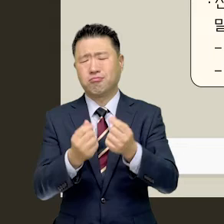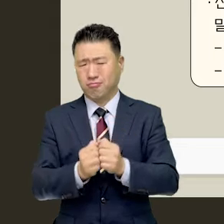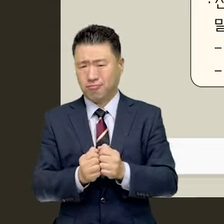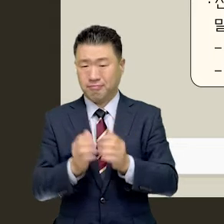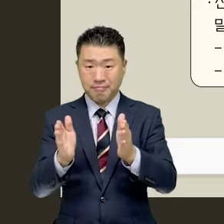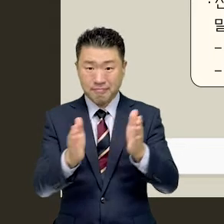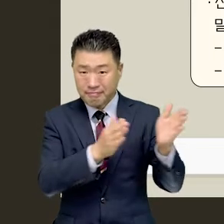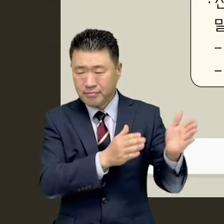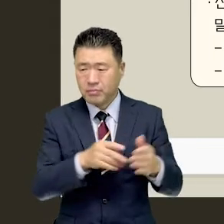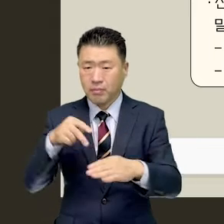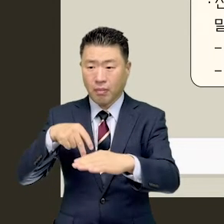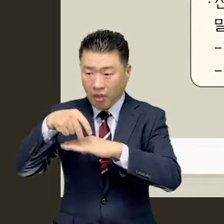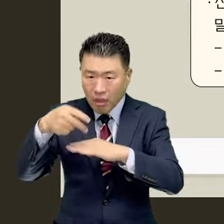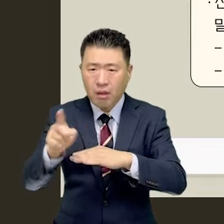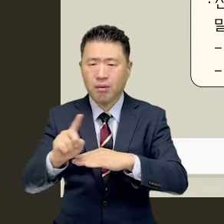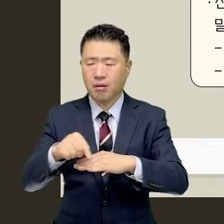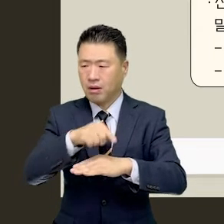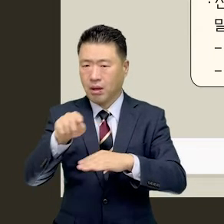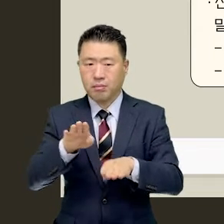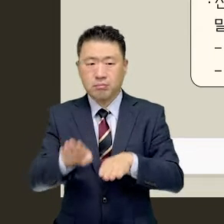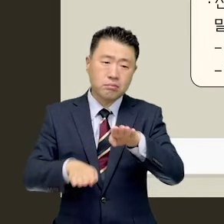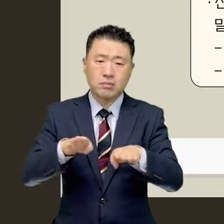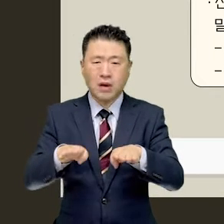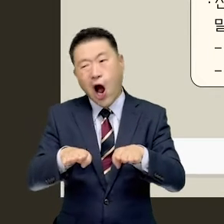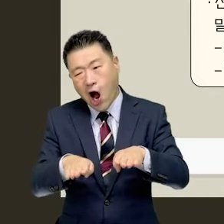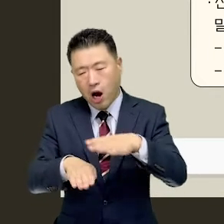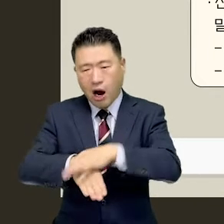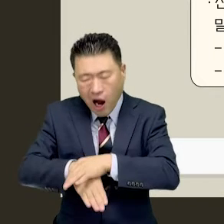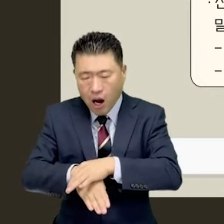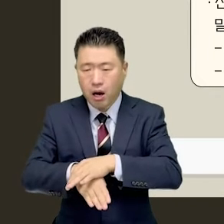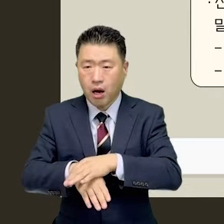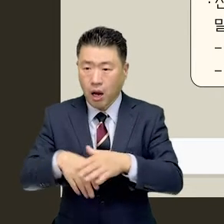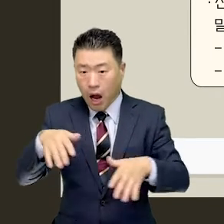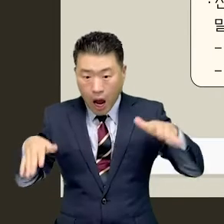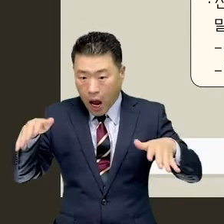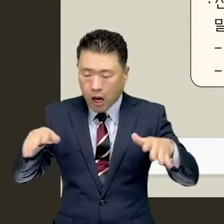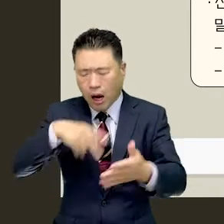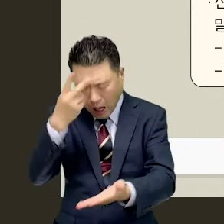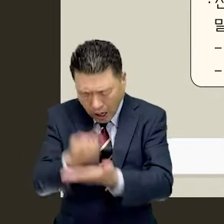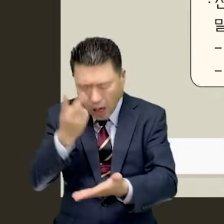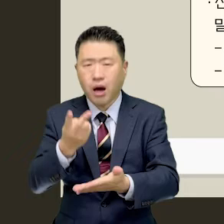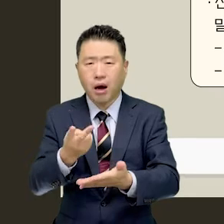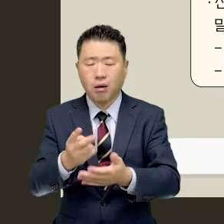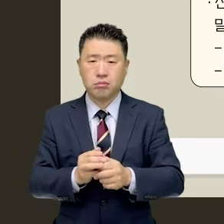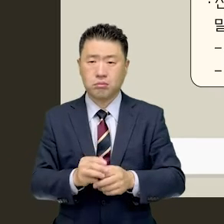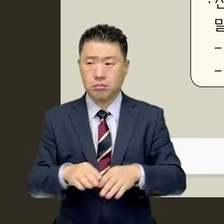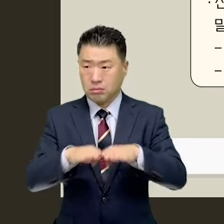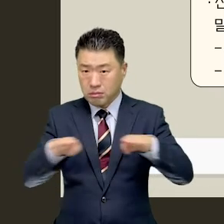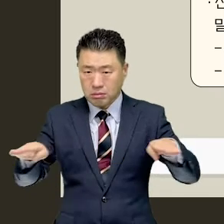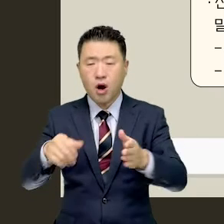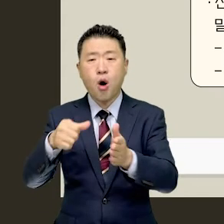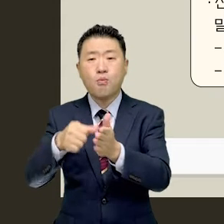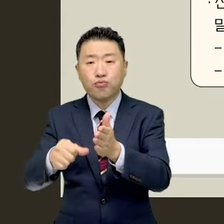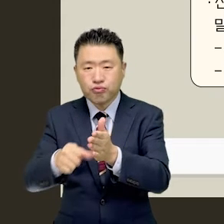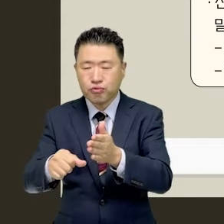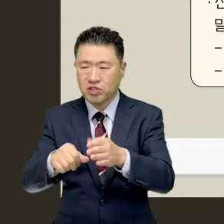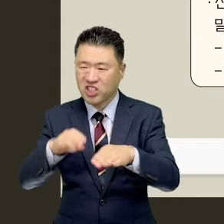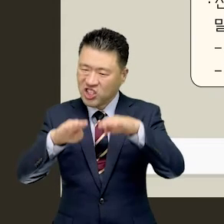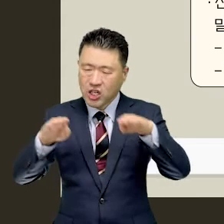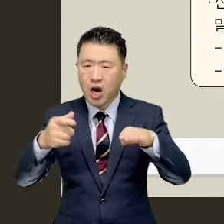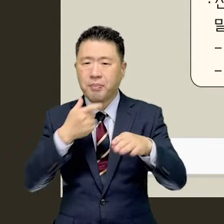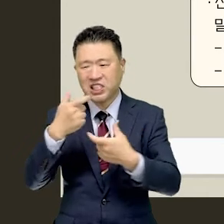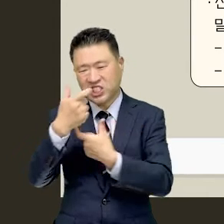걸림은 장애물에 의해 발의 움직임이 구속당하여 균형을 잃었을 때 발생하며 바닥 위의 물건이나 균일하지 않은